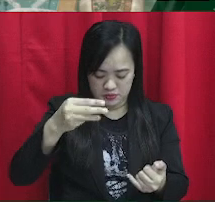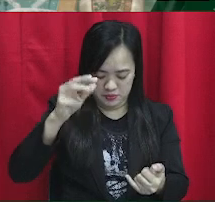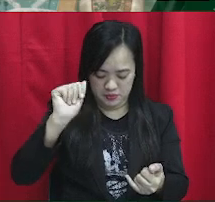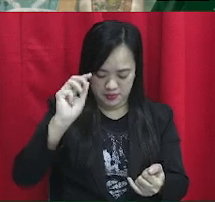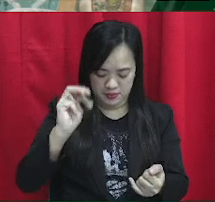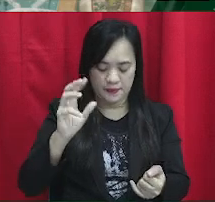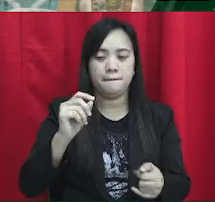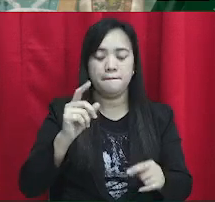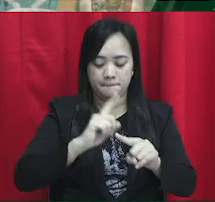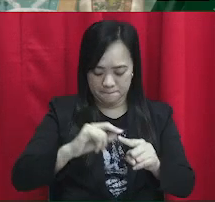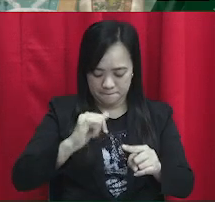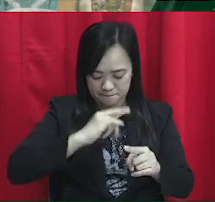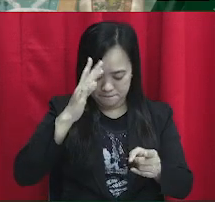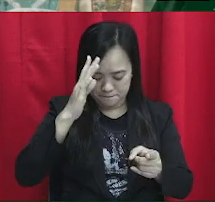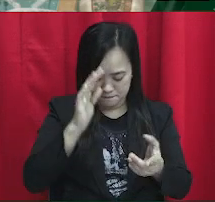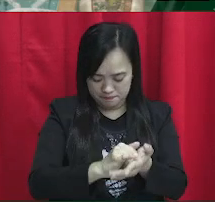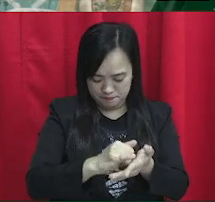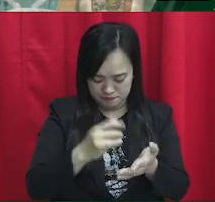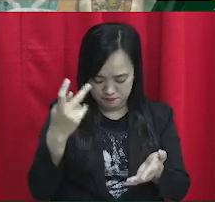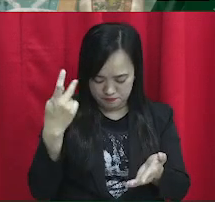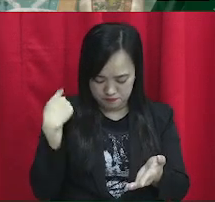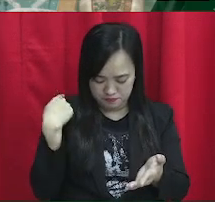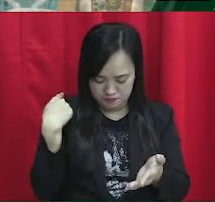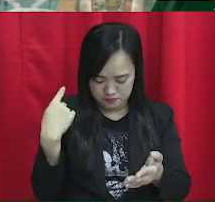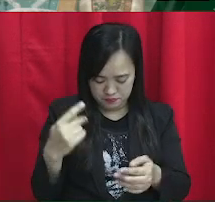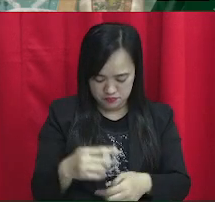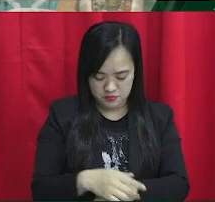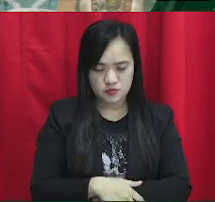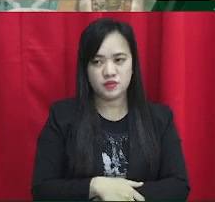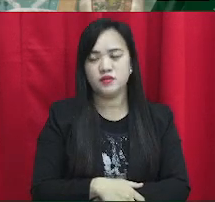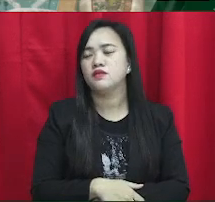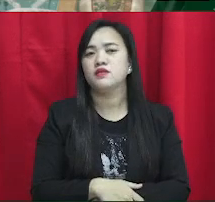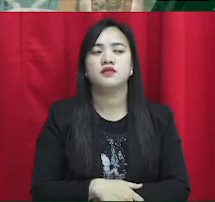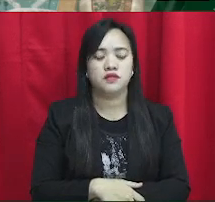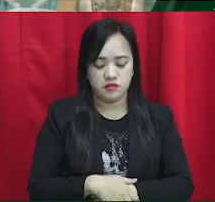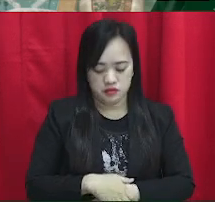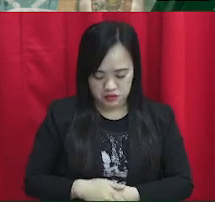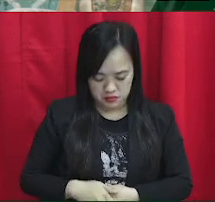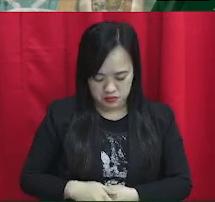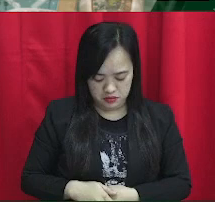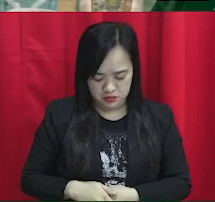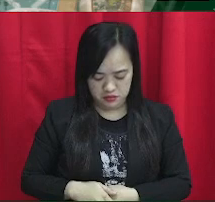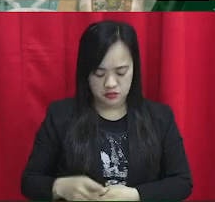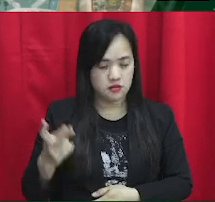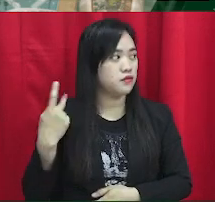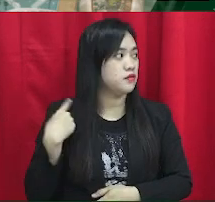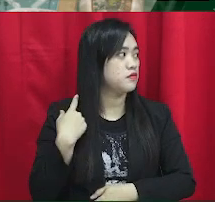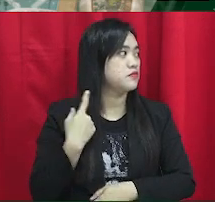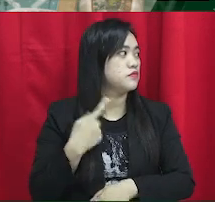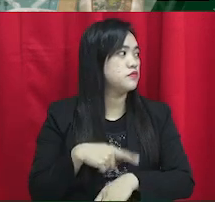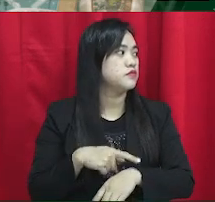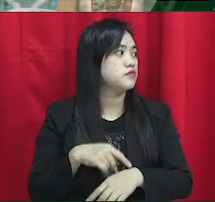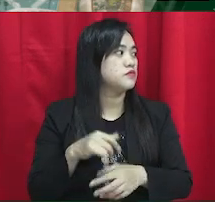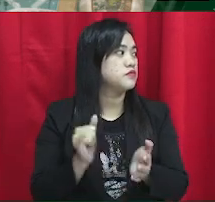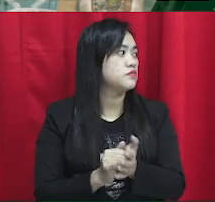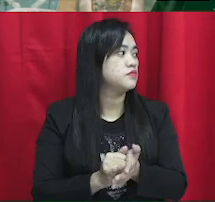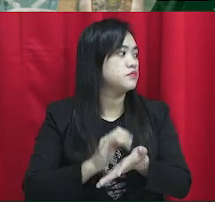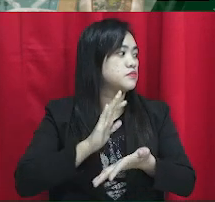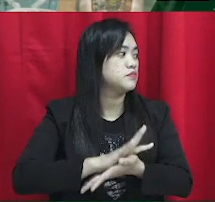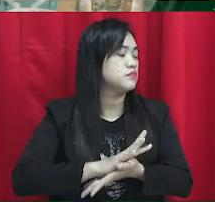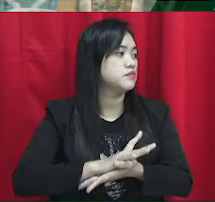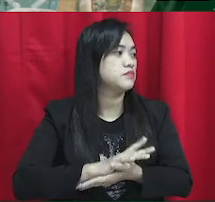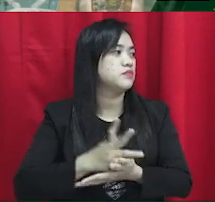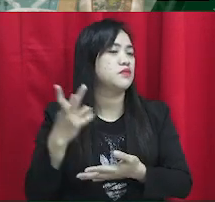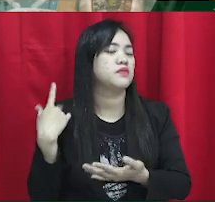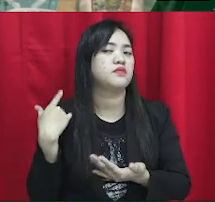Pero nakaranas kami mag-iina. Grabe, hindi kami naka-attend dito. Dahil yung time na pandemic, meron kaming